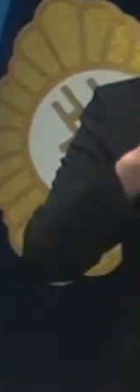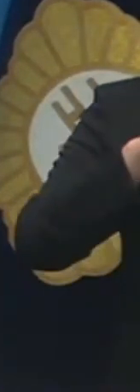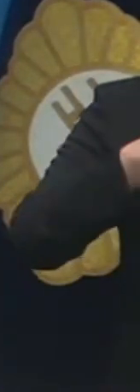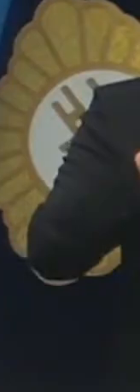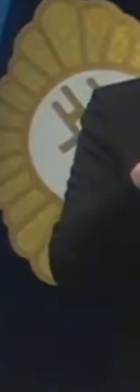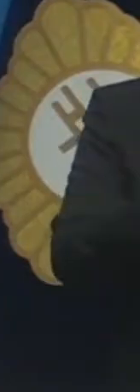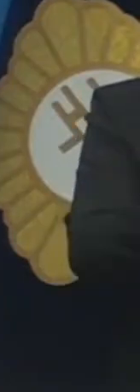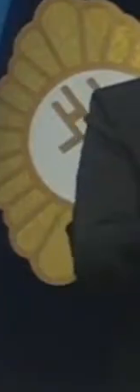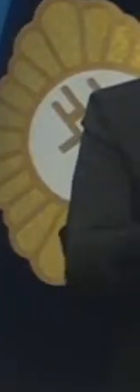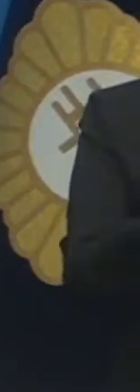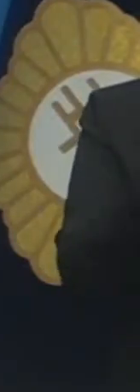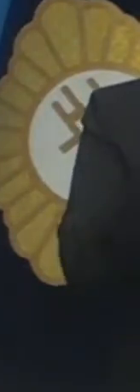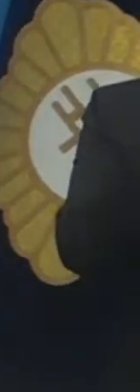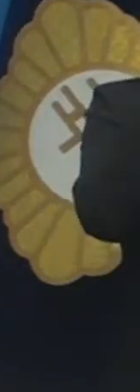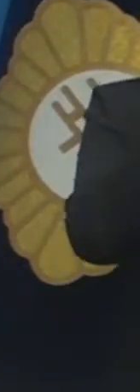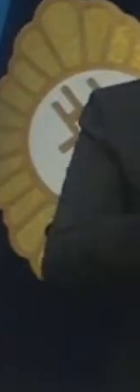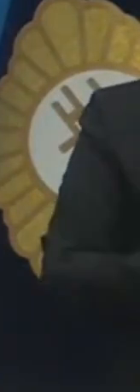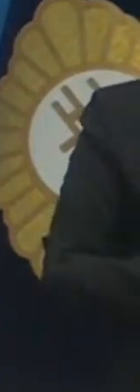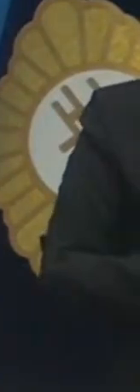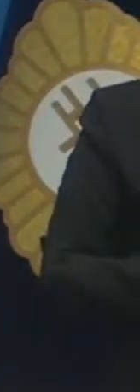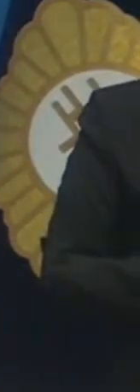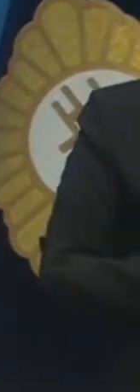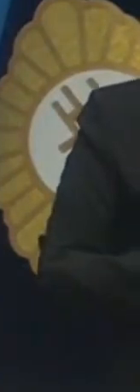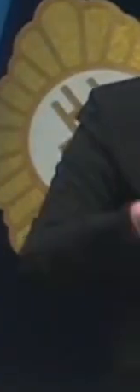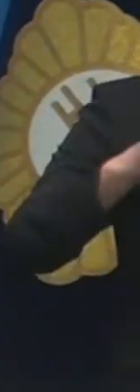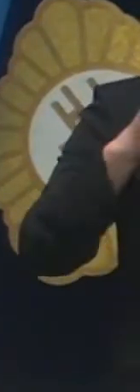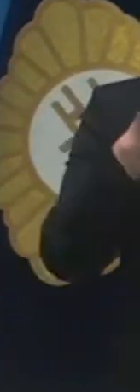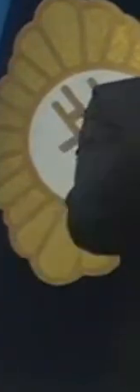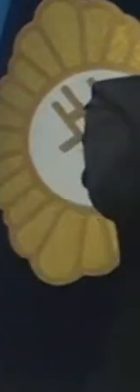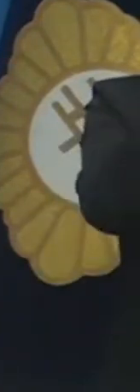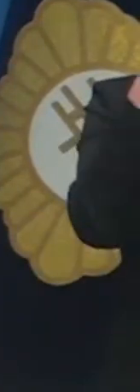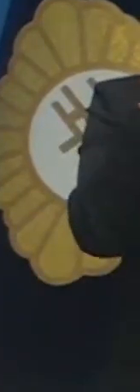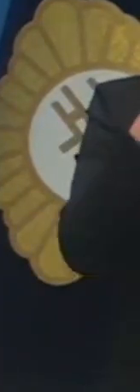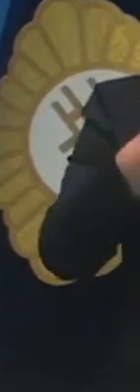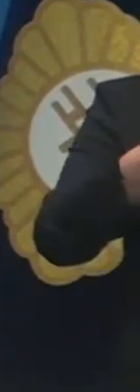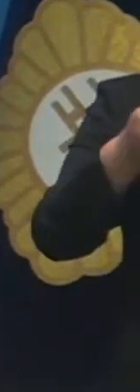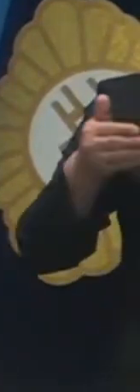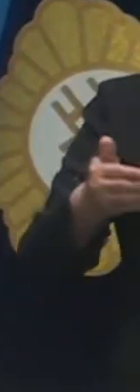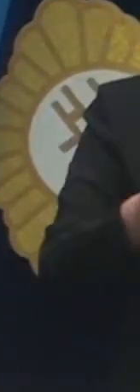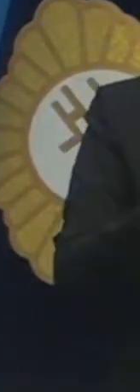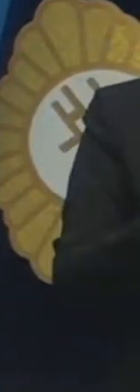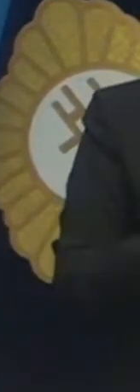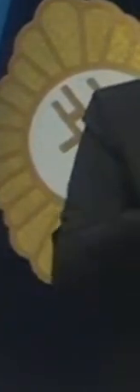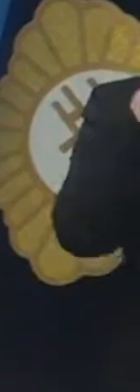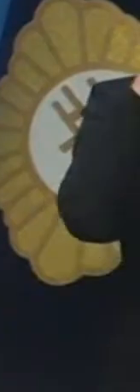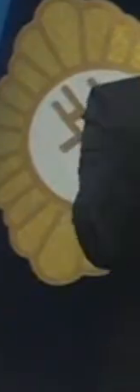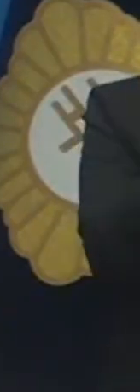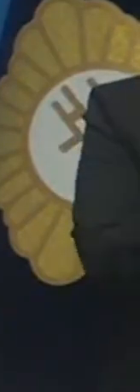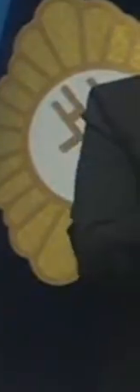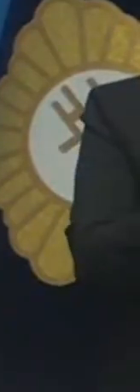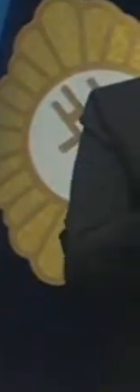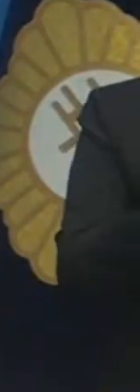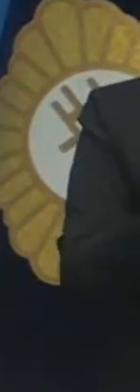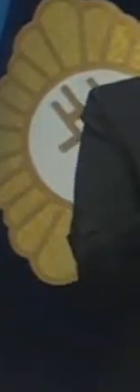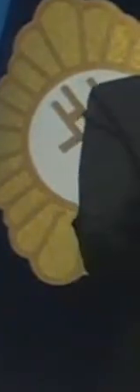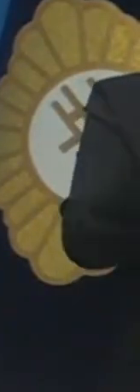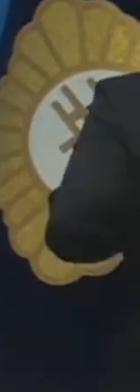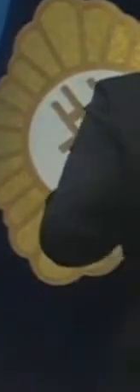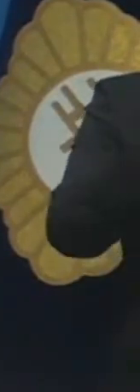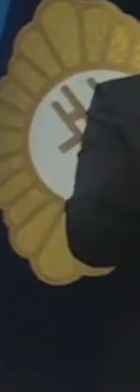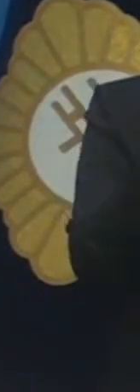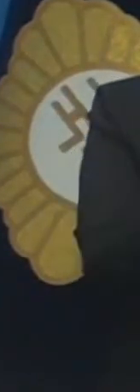보고회를 개최하였습니다. 여기서 국민검증단은 박사 논문과 학술 논문 3편